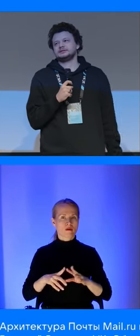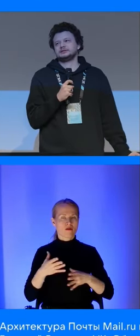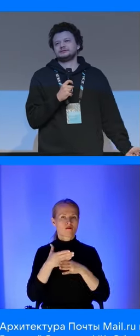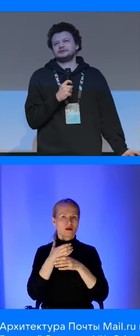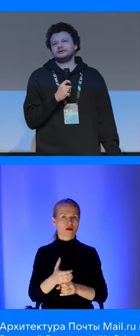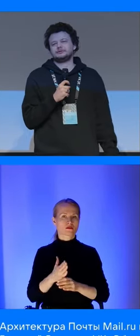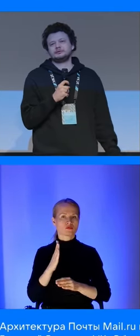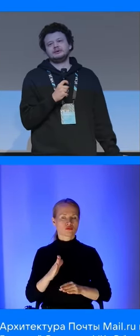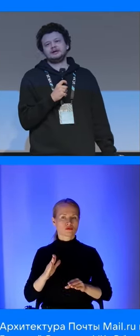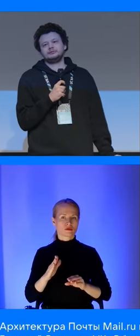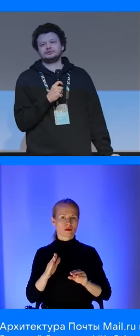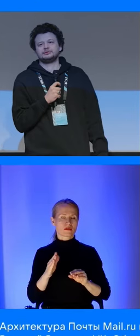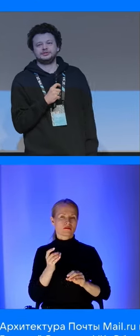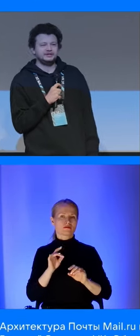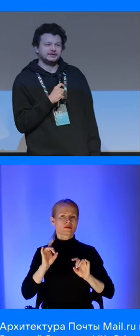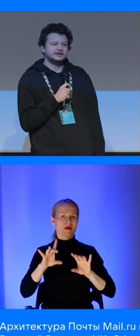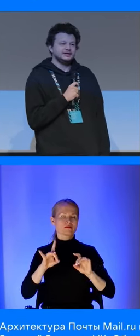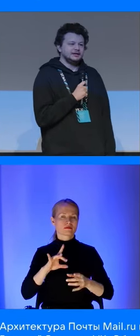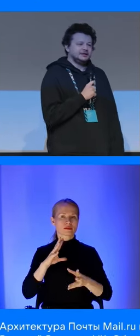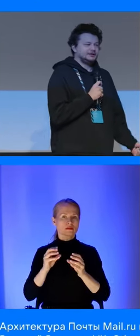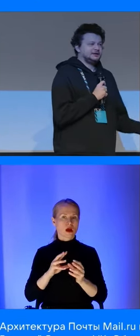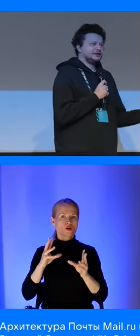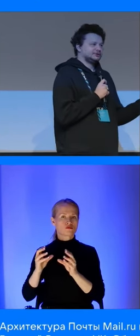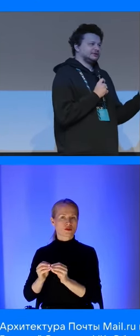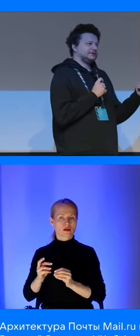вкратце давать какое-то маленькое умозаключение,